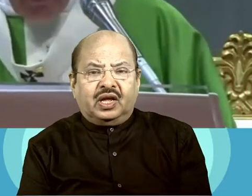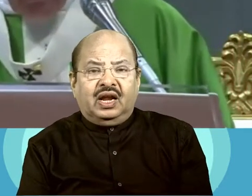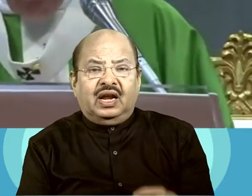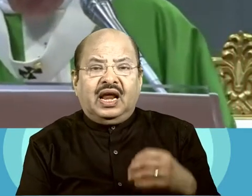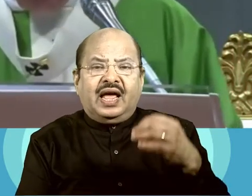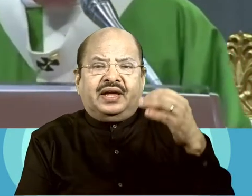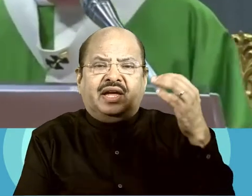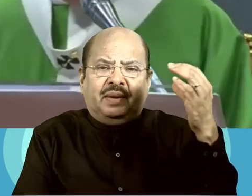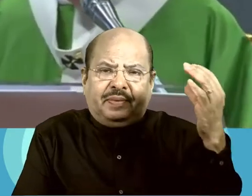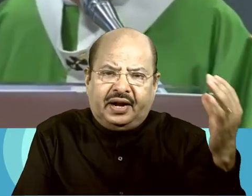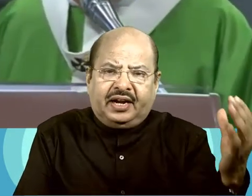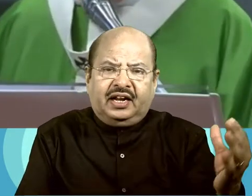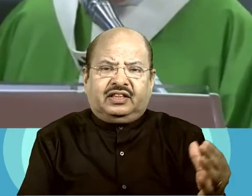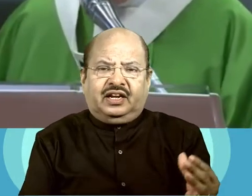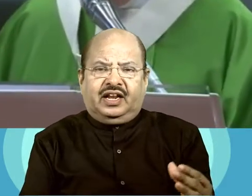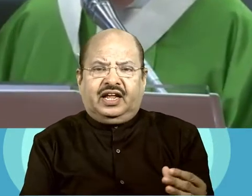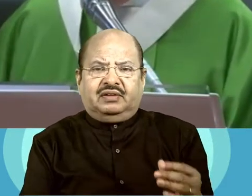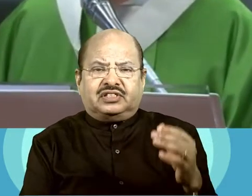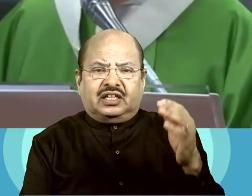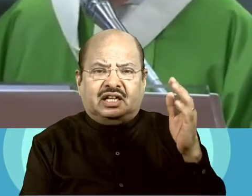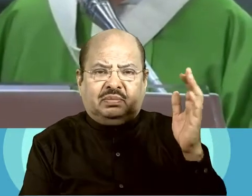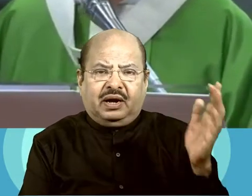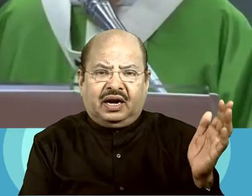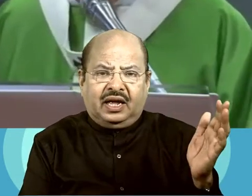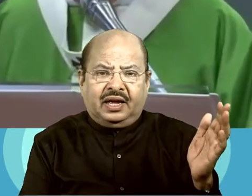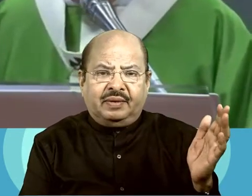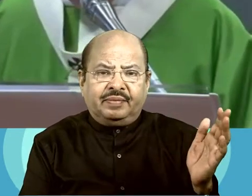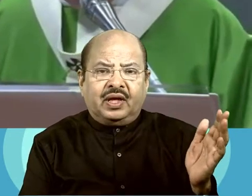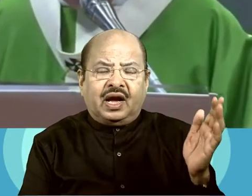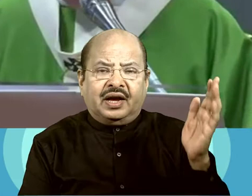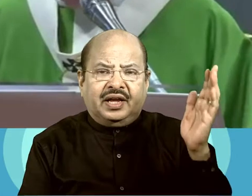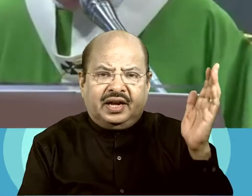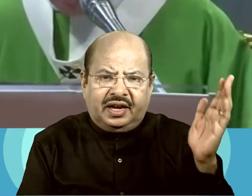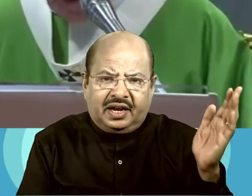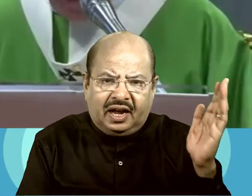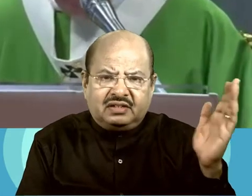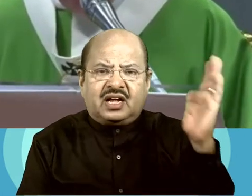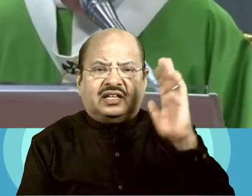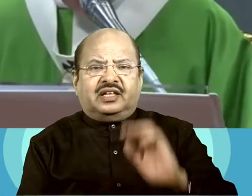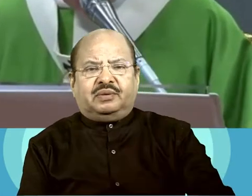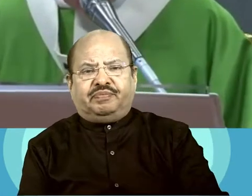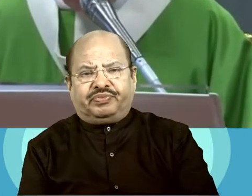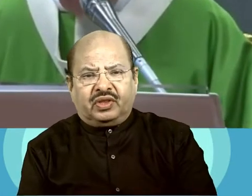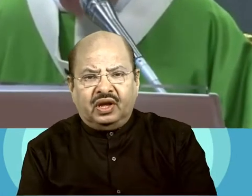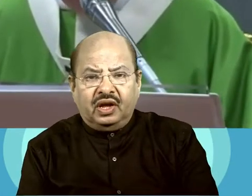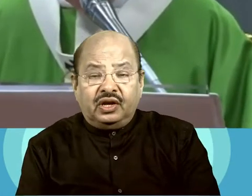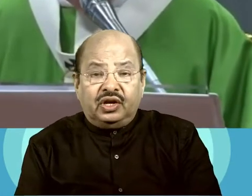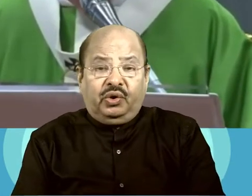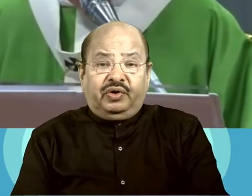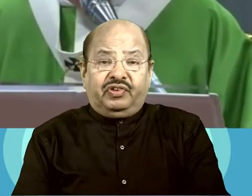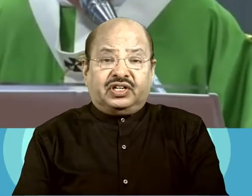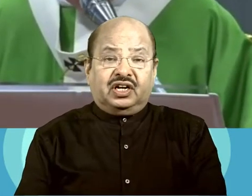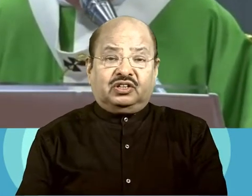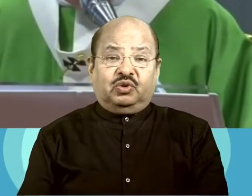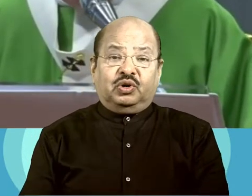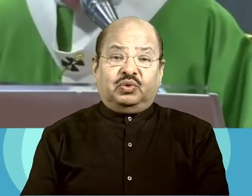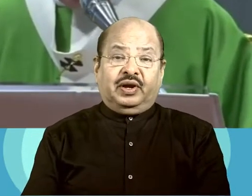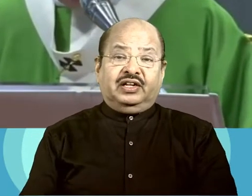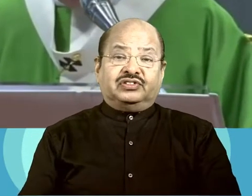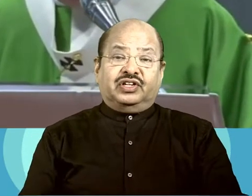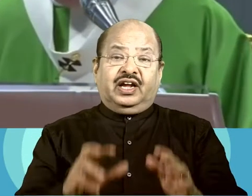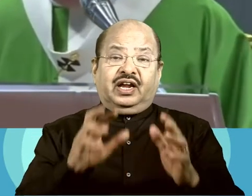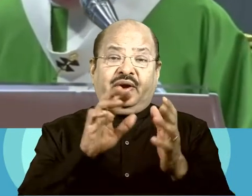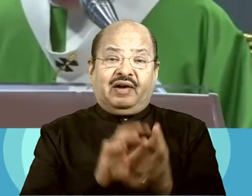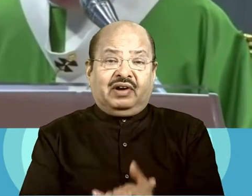ദുരുപയോഗത്തിൻ്റെയും ലൈംഗിക പീഡനത്തിൻ്റെയും സന്ദർഭങ്ങളെ അംഗീകരിക്കാനും സാധിക്കും. ഈ ഒരു